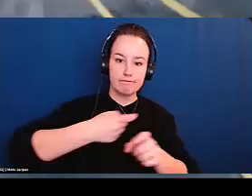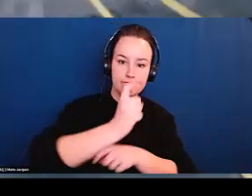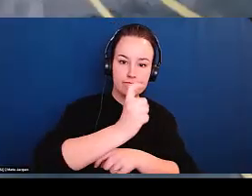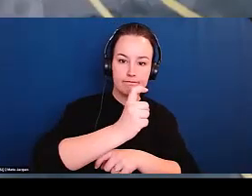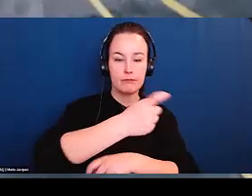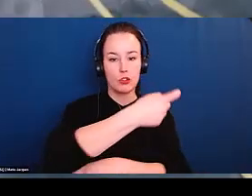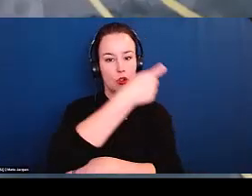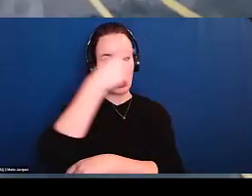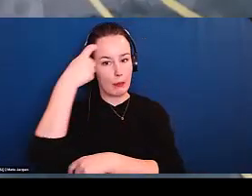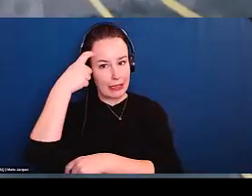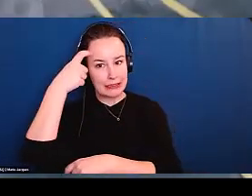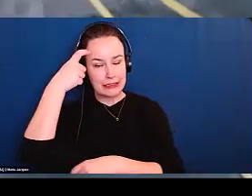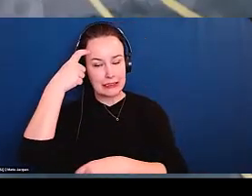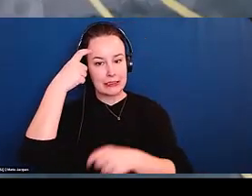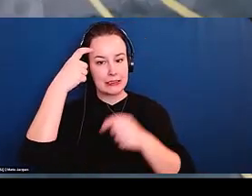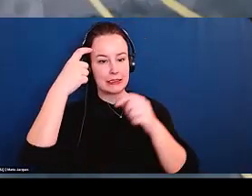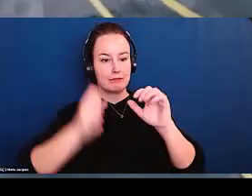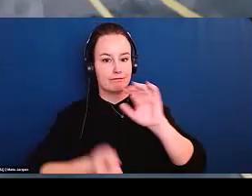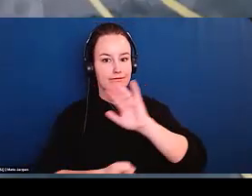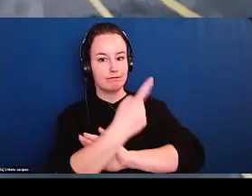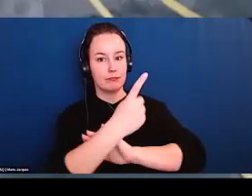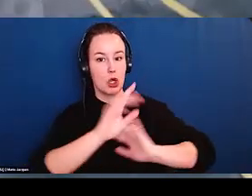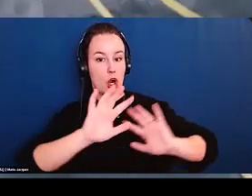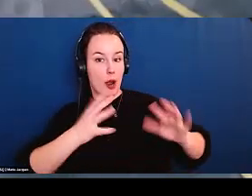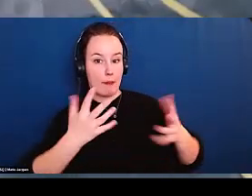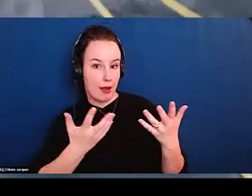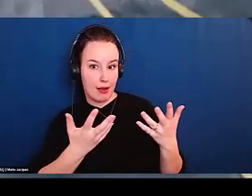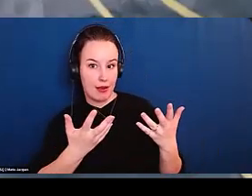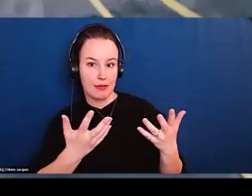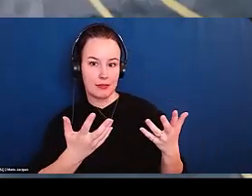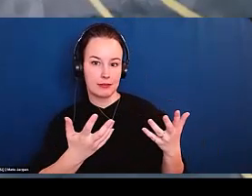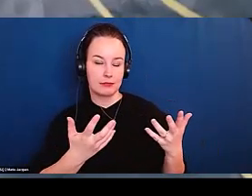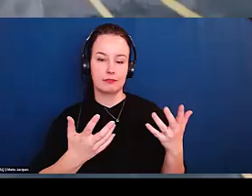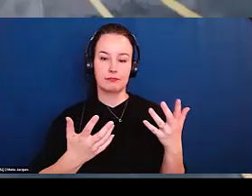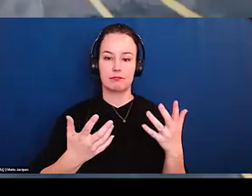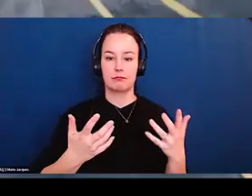préjudices et les traumatismes peuvent subvenir dans nos vies,